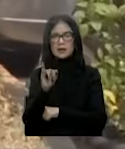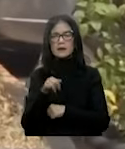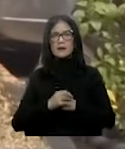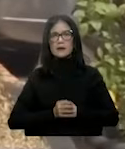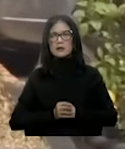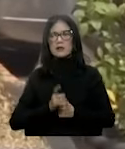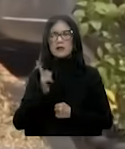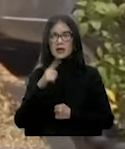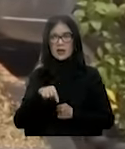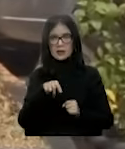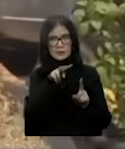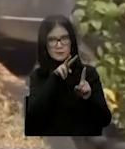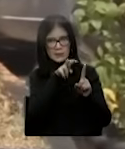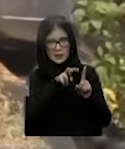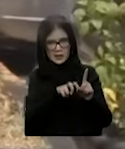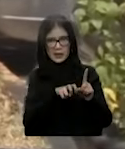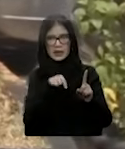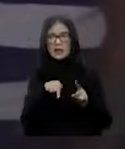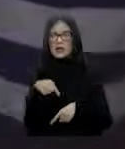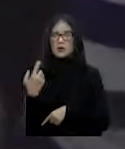lakukan penyelidikan, dia melakukan secara acak.